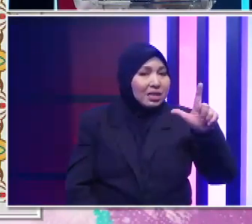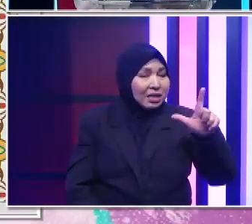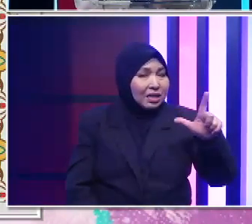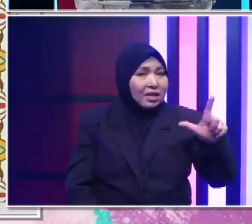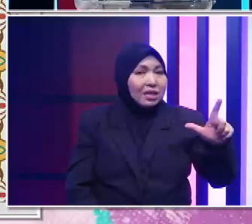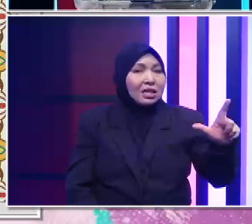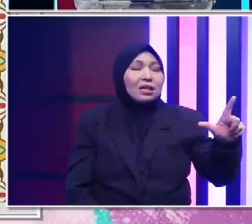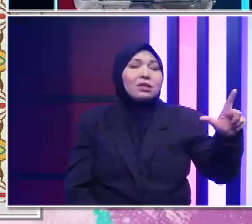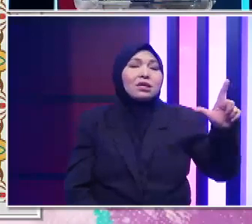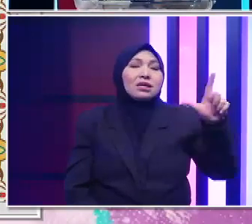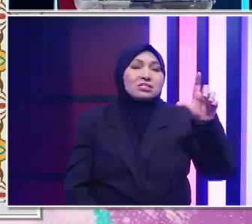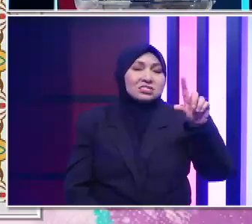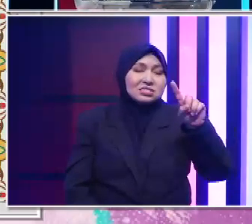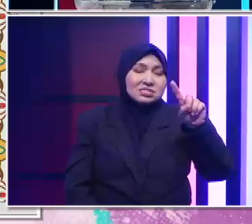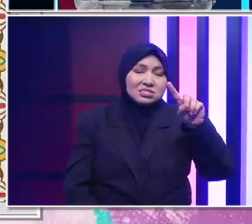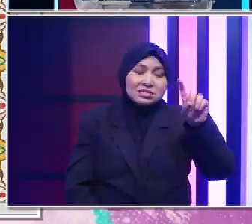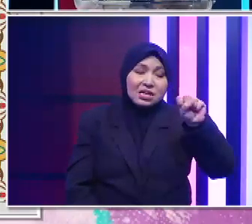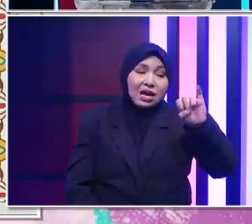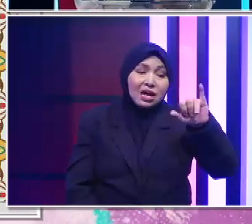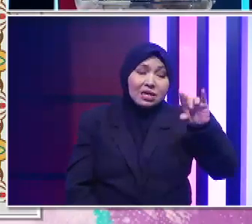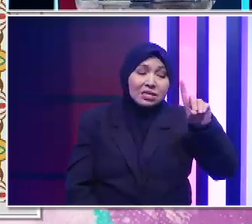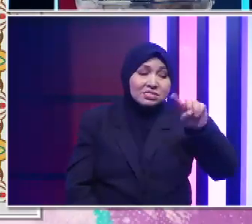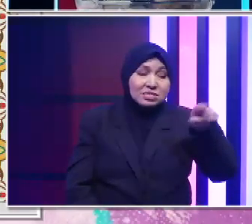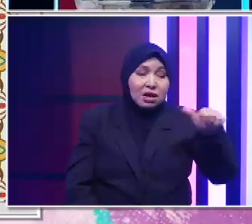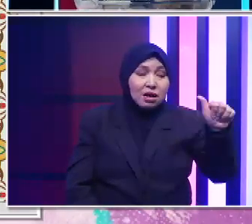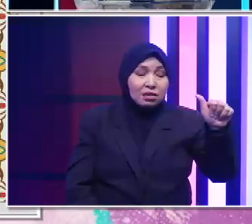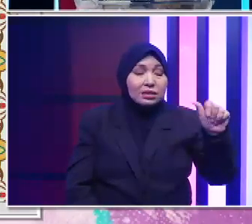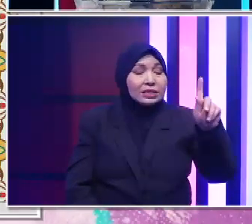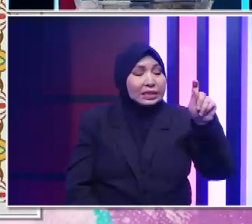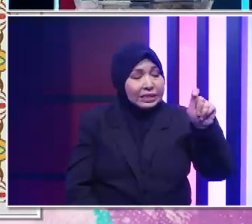khawatir Syaikh waktu